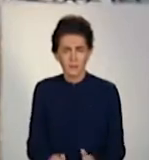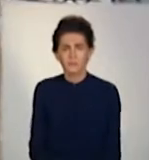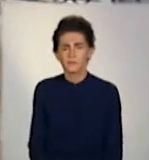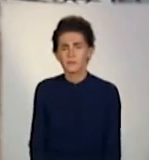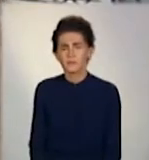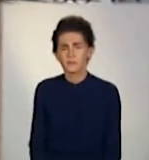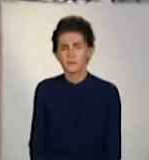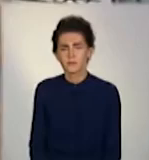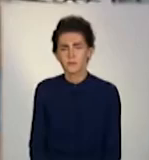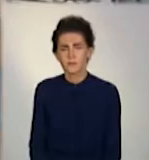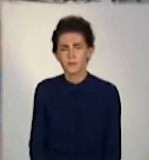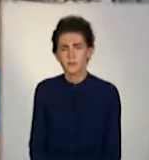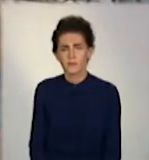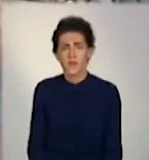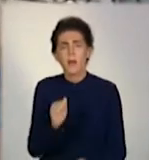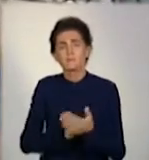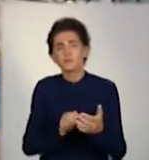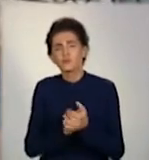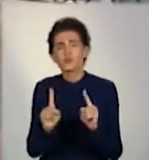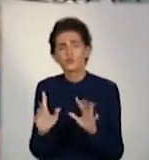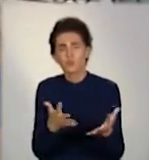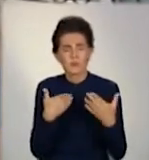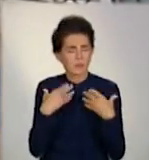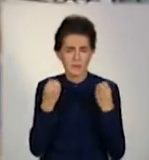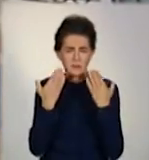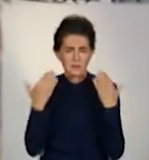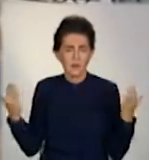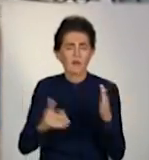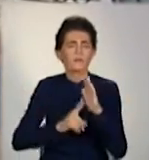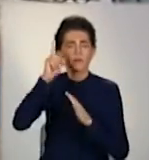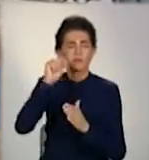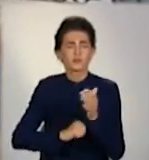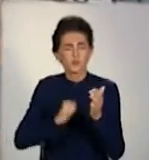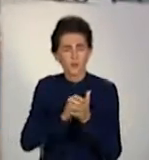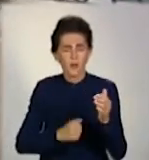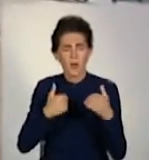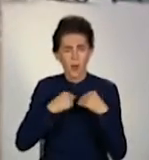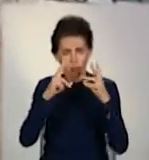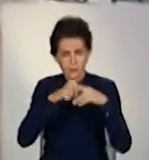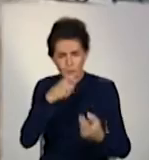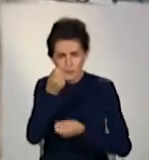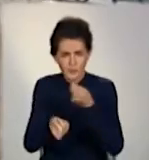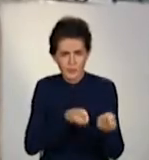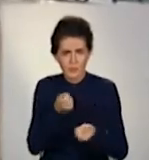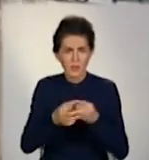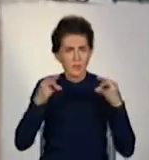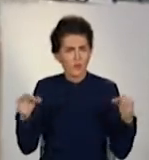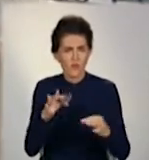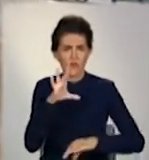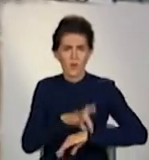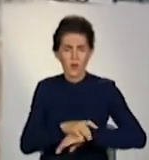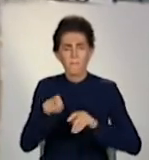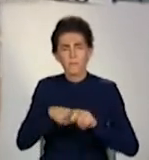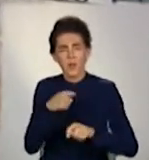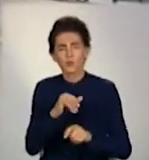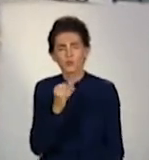Такой информацией мы не владеем, что случилось на верхних этажах. При нашем обследовании не было выявлено никакого